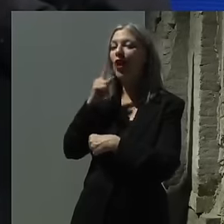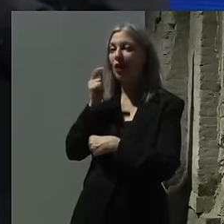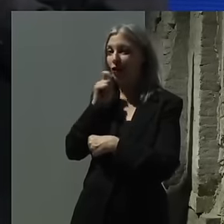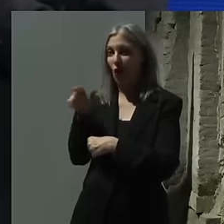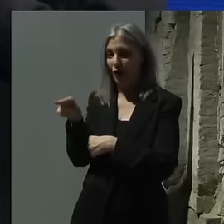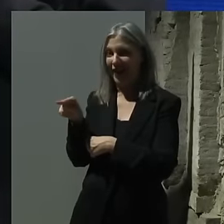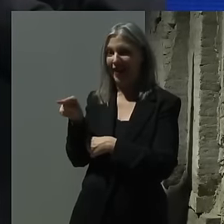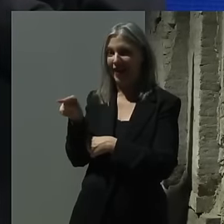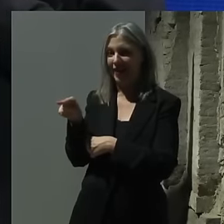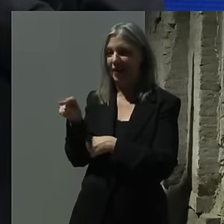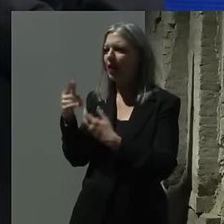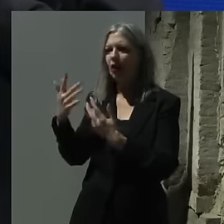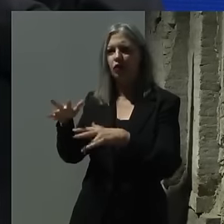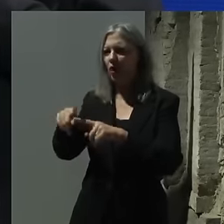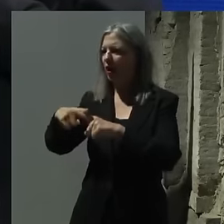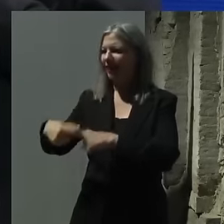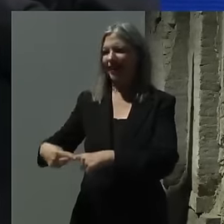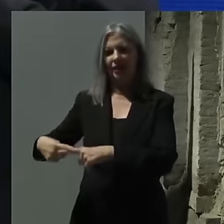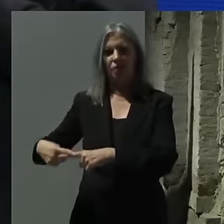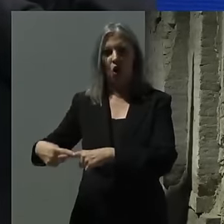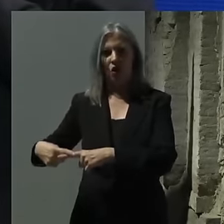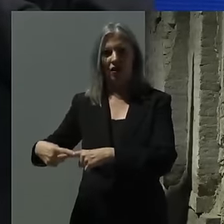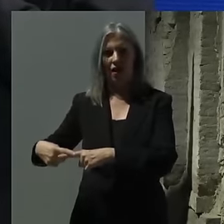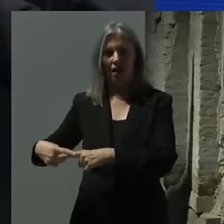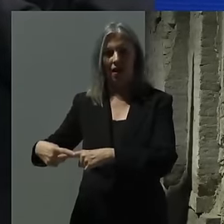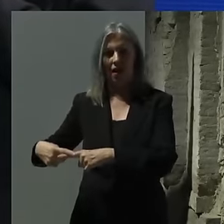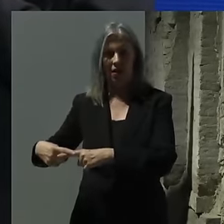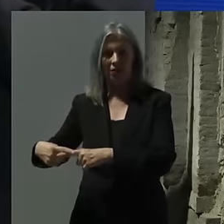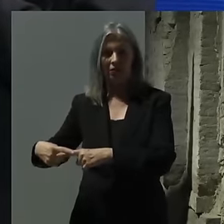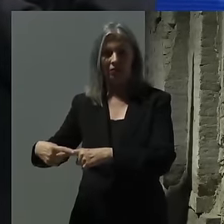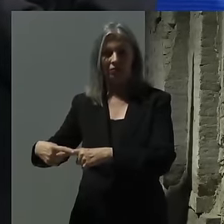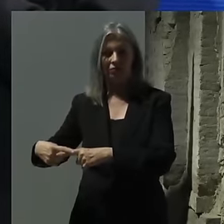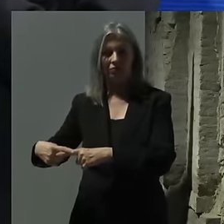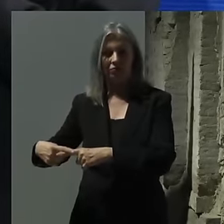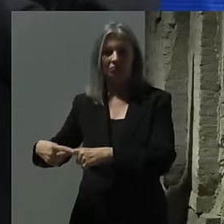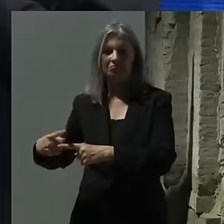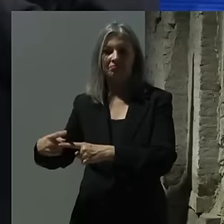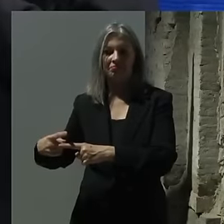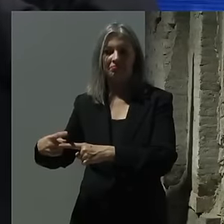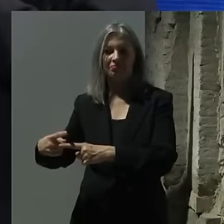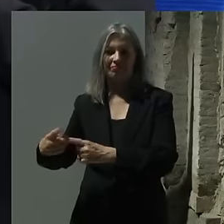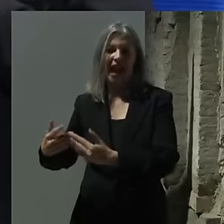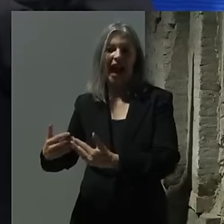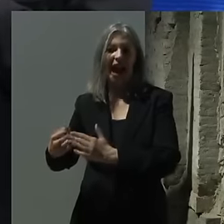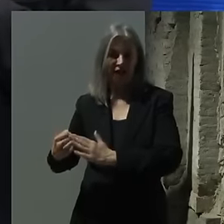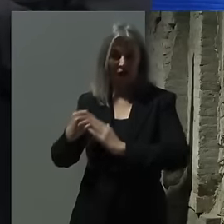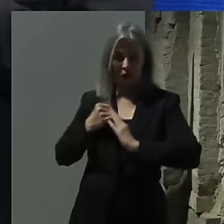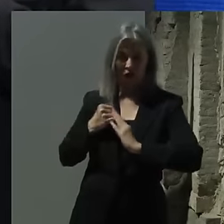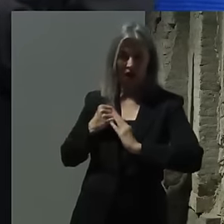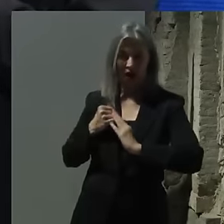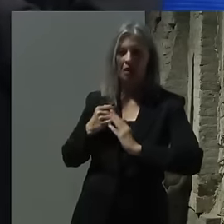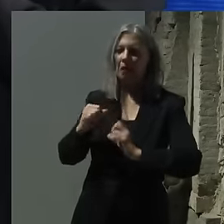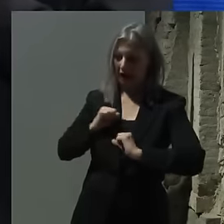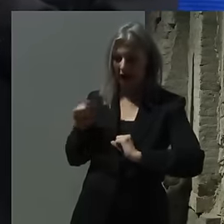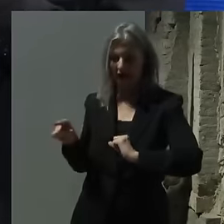favore diventano inattendibili, quando testimoniano contrario diventano